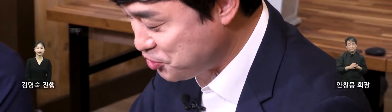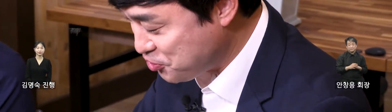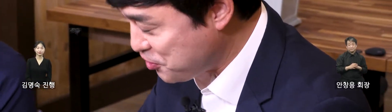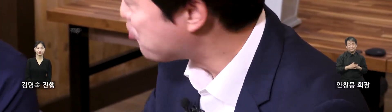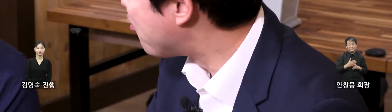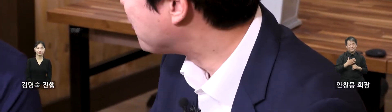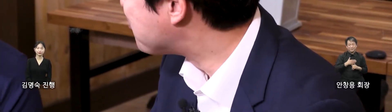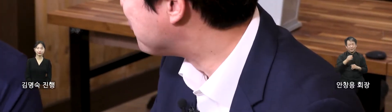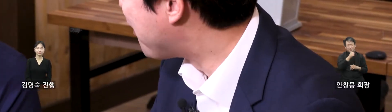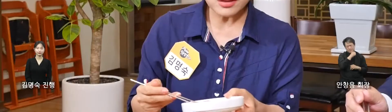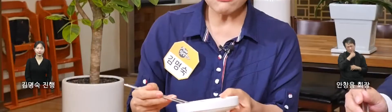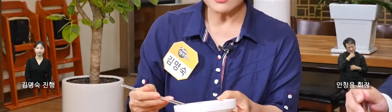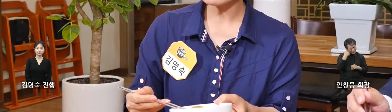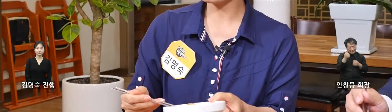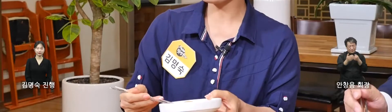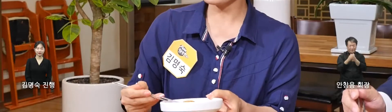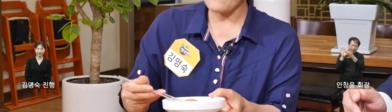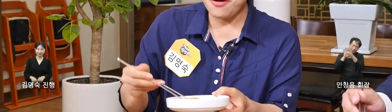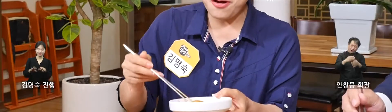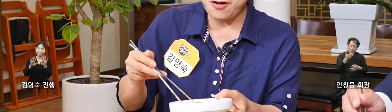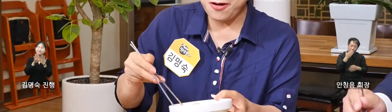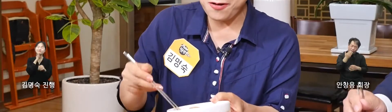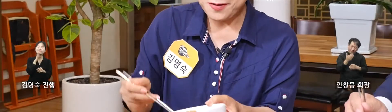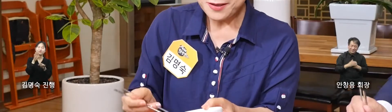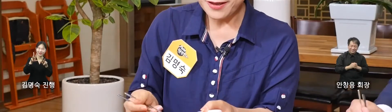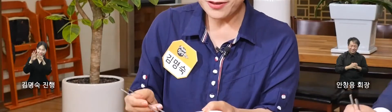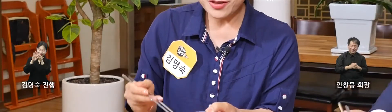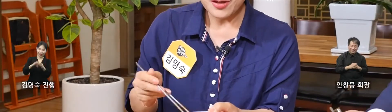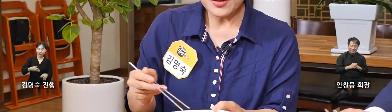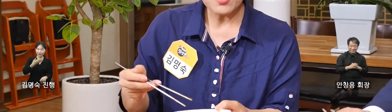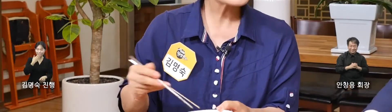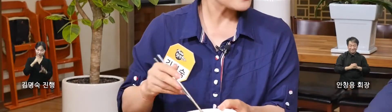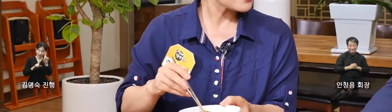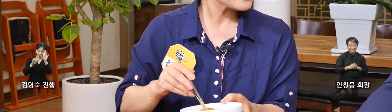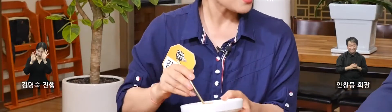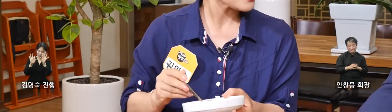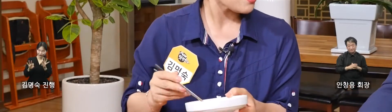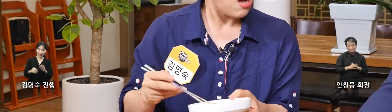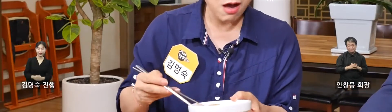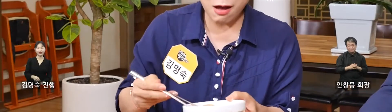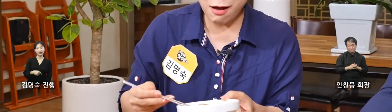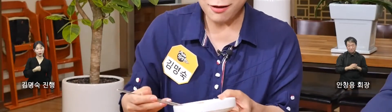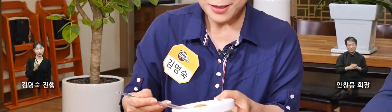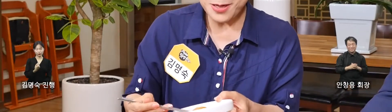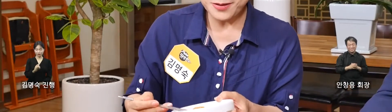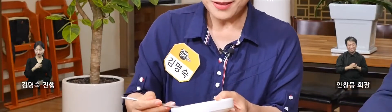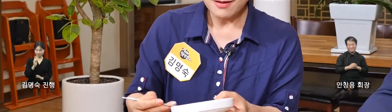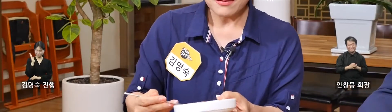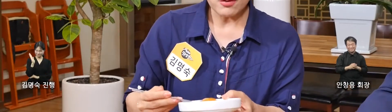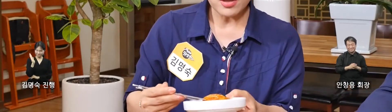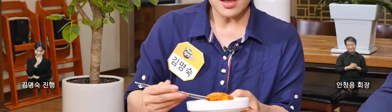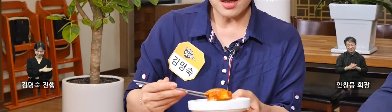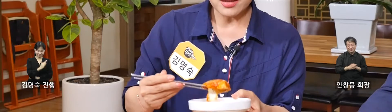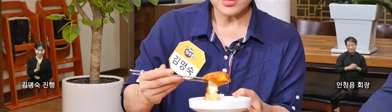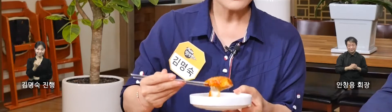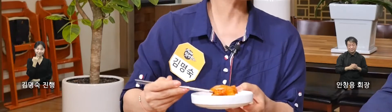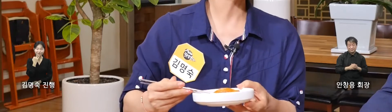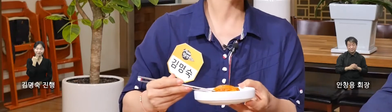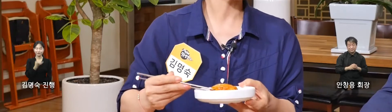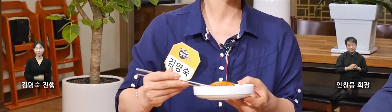저는 맛있어서 계속 먹겠습니다. 계속 드시고 계시네요. 이제 혼자 얘기할까요? 근데